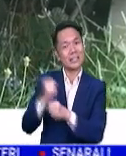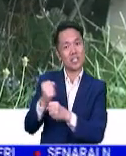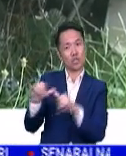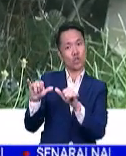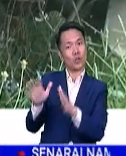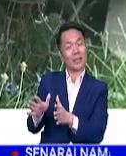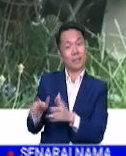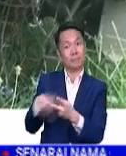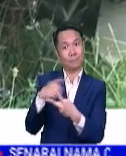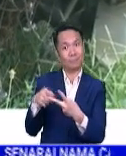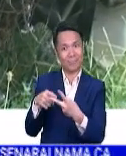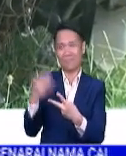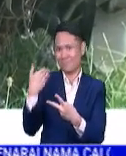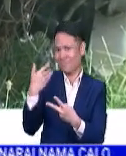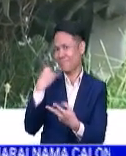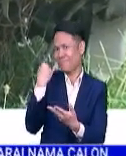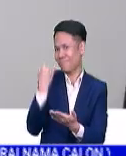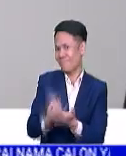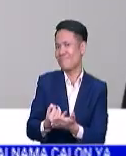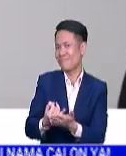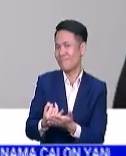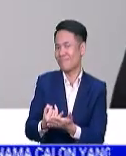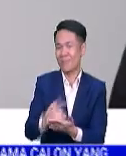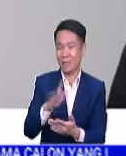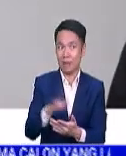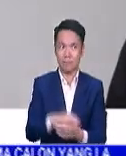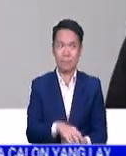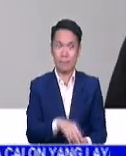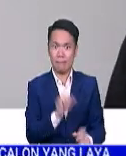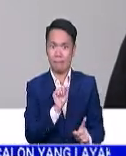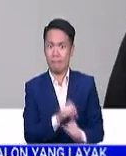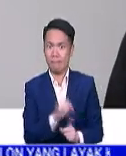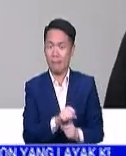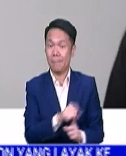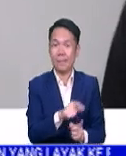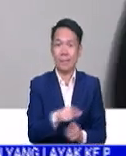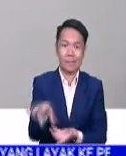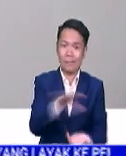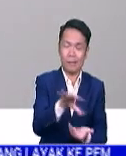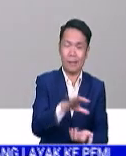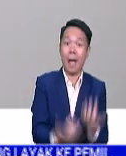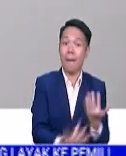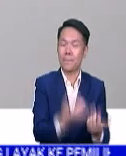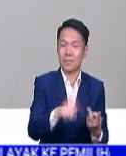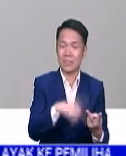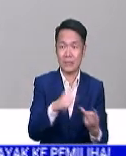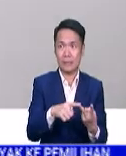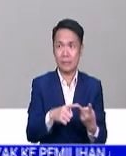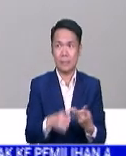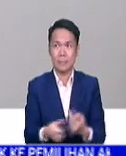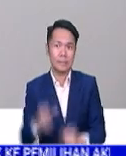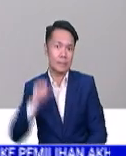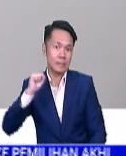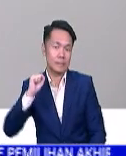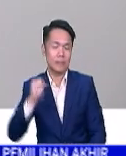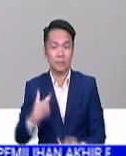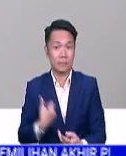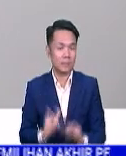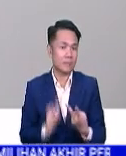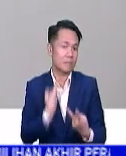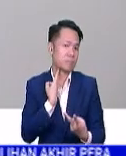juga mempunyai rekod jenayah lampau antaranya kes khianat dengan api, samun, curi dan kes dadah.